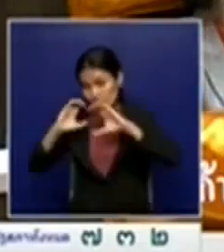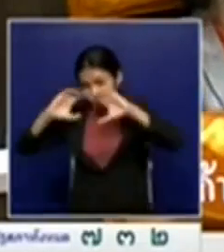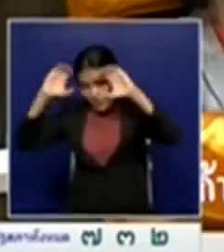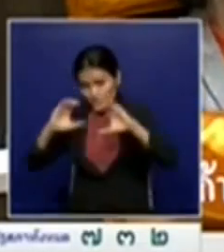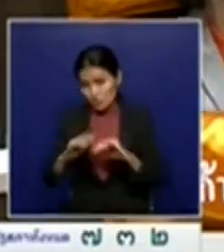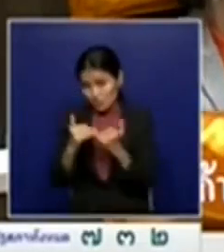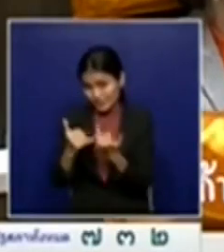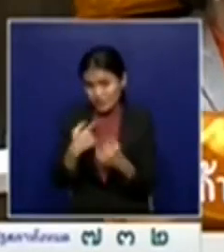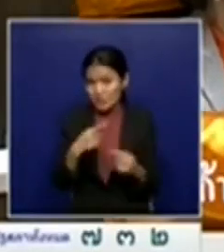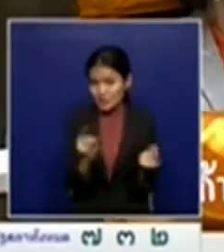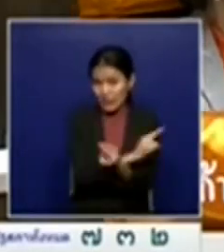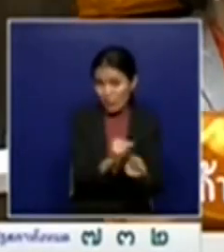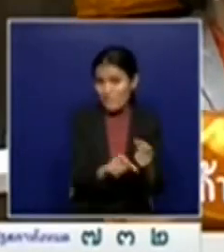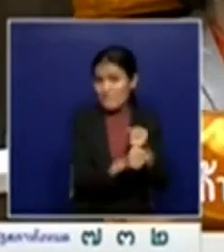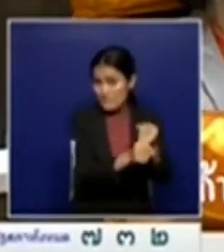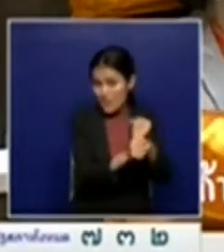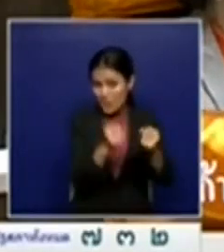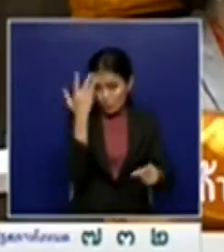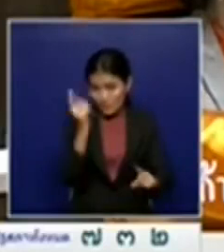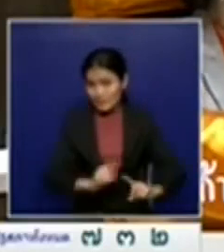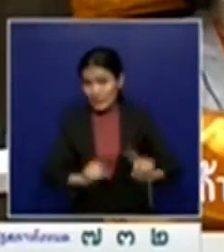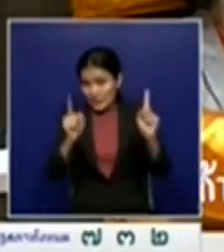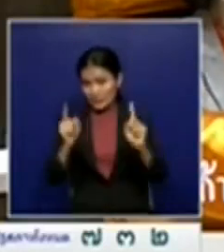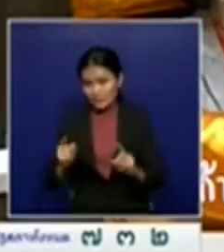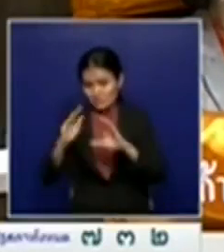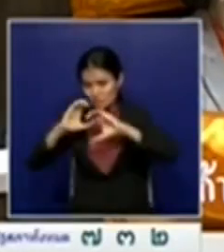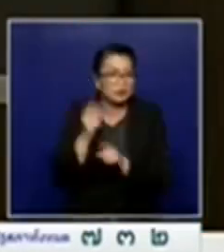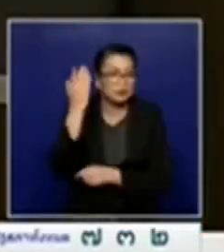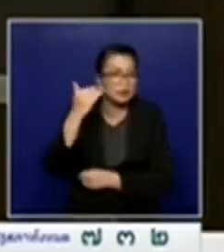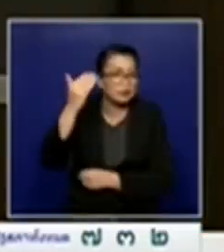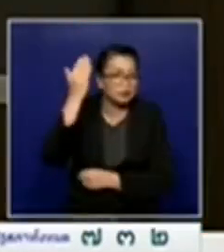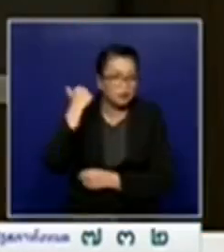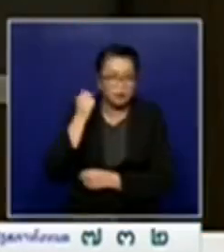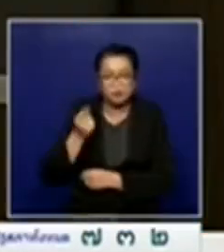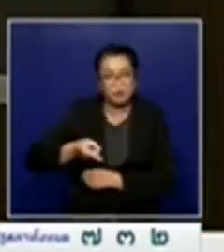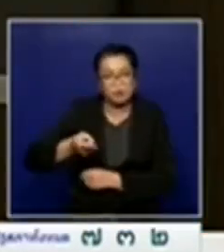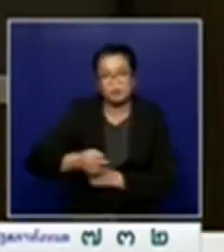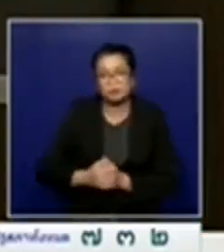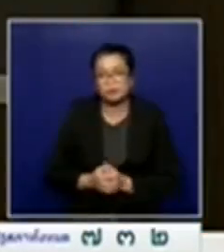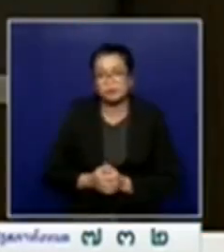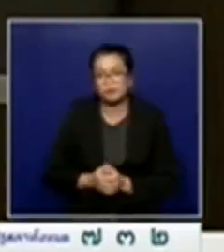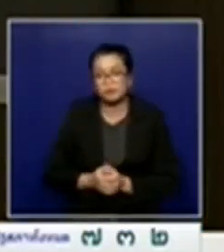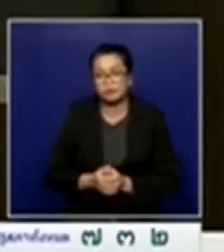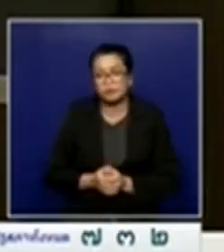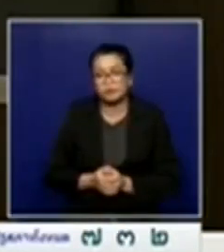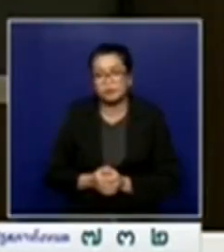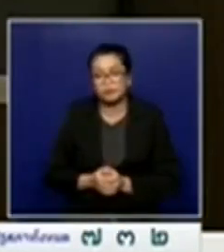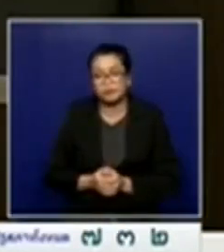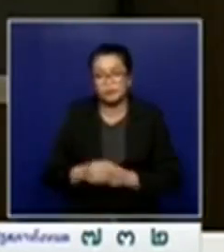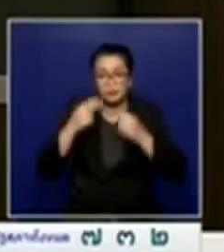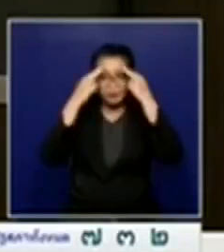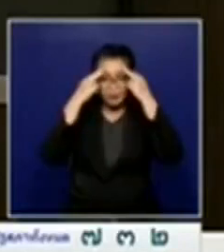ณ์ทางสังคมนี้ที่เกิดขึ้นอยู่ทุกวันนี้สำคัญเป็นอย่างมาก ดังนั้นที่ท่านนายกพูดว่